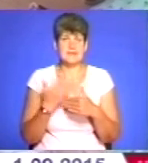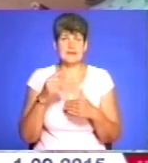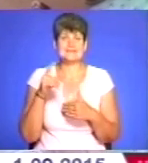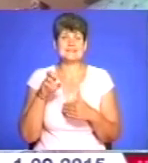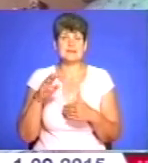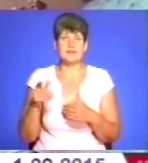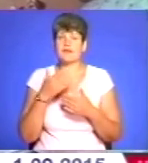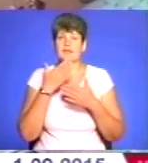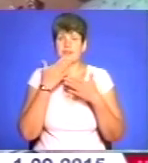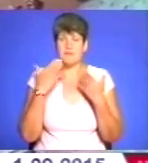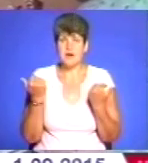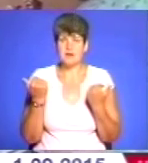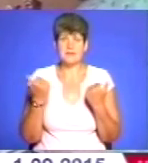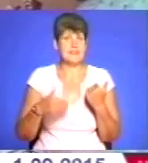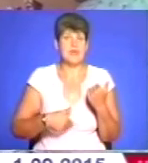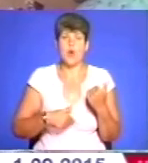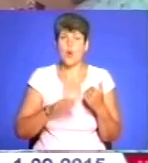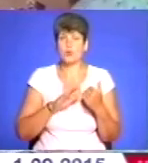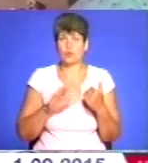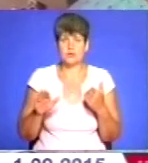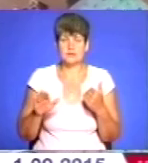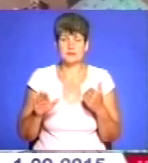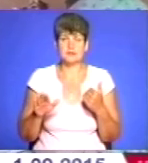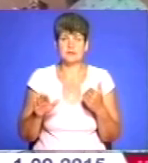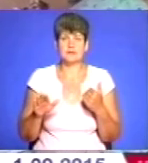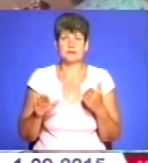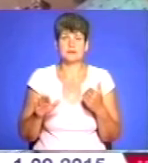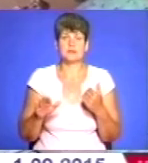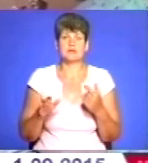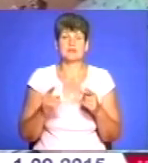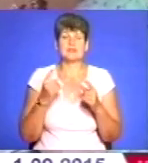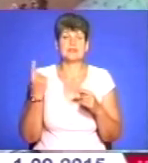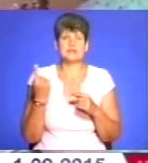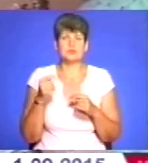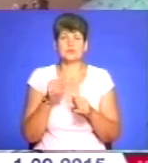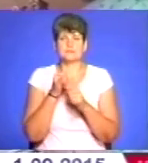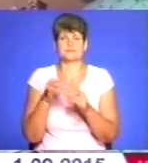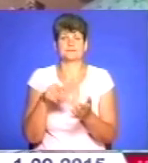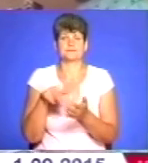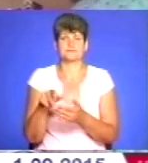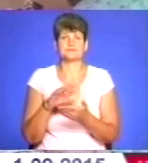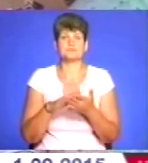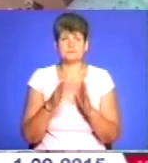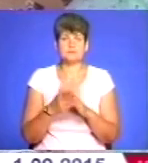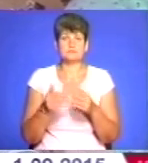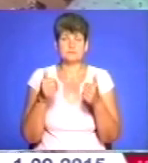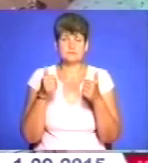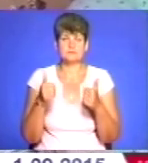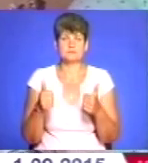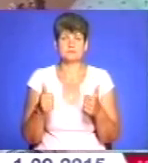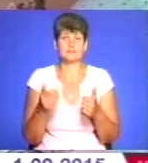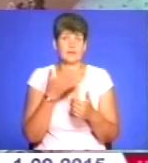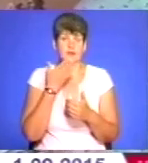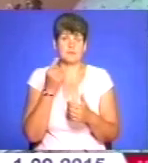нема. Не голодна, ну і що, лише що не одна ходити. Умови тут добрі, так? Ну там нема